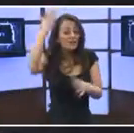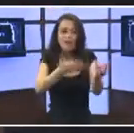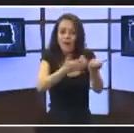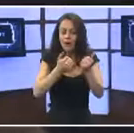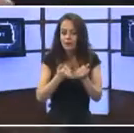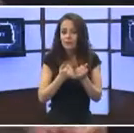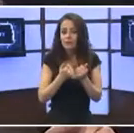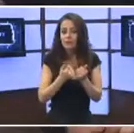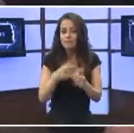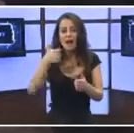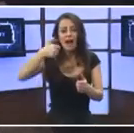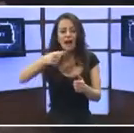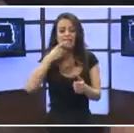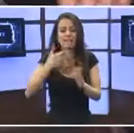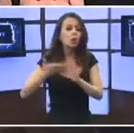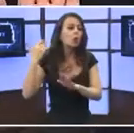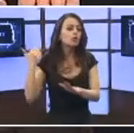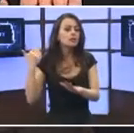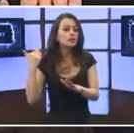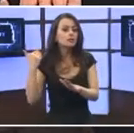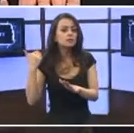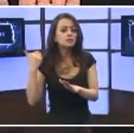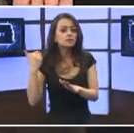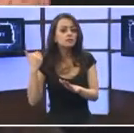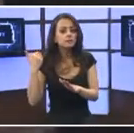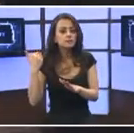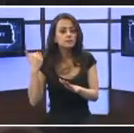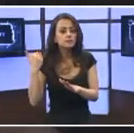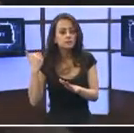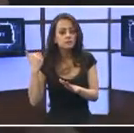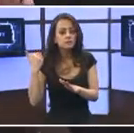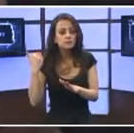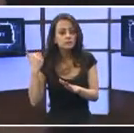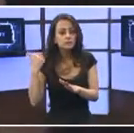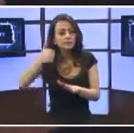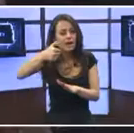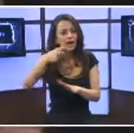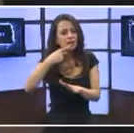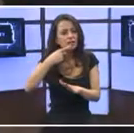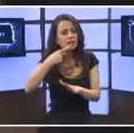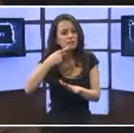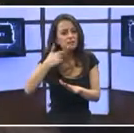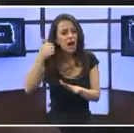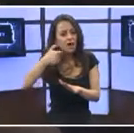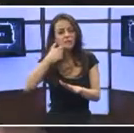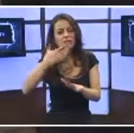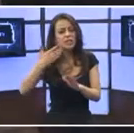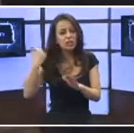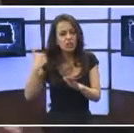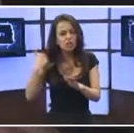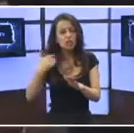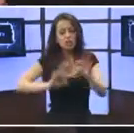mazisi. 6 yıl önce bu kızımız evinde mahkumdu. 6 yılda oradaki rehabilite ve